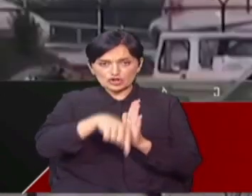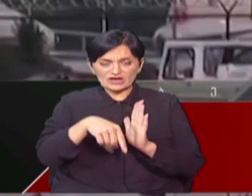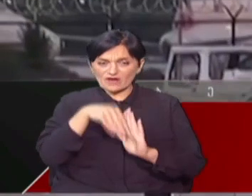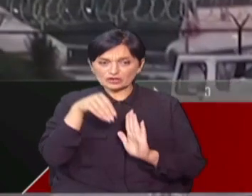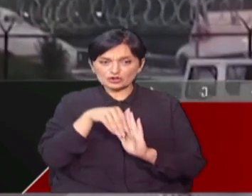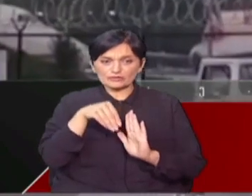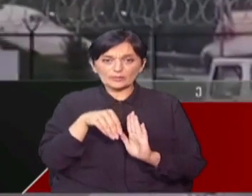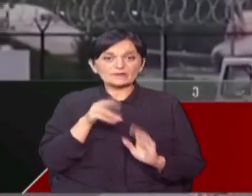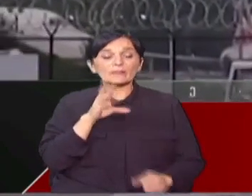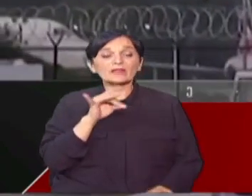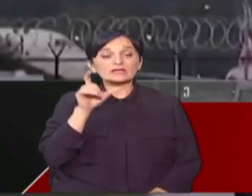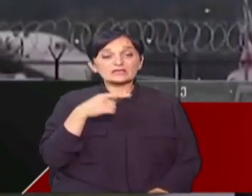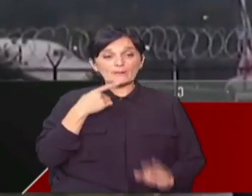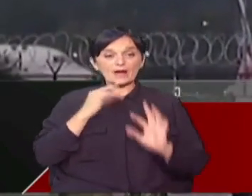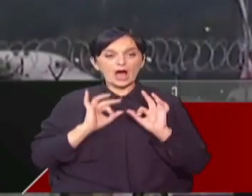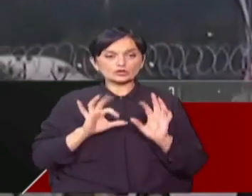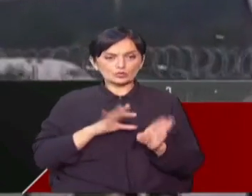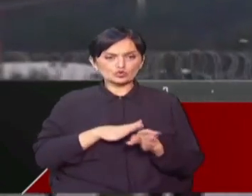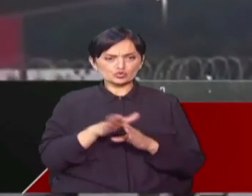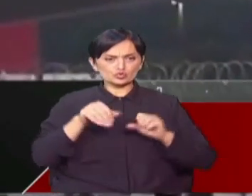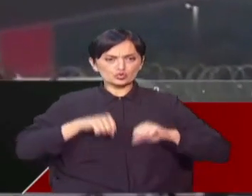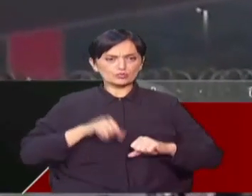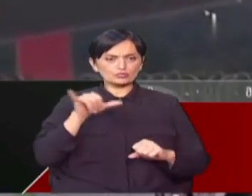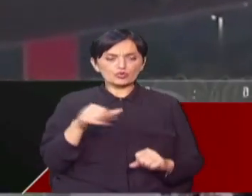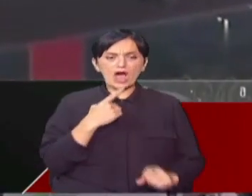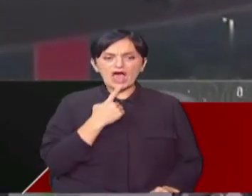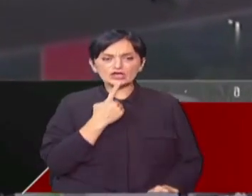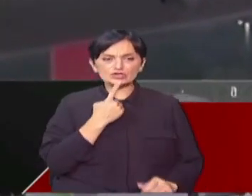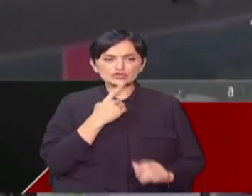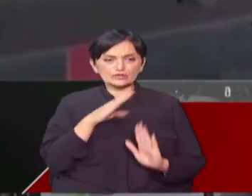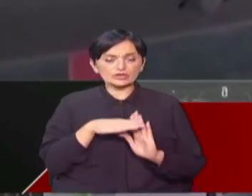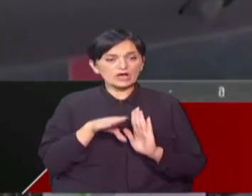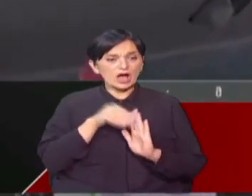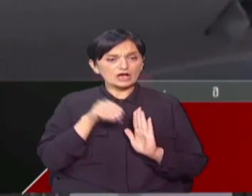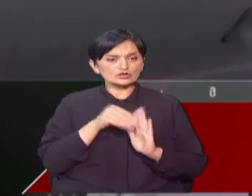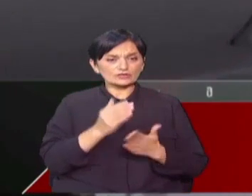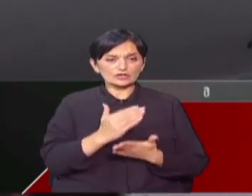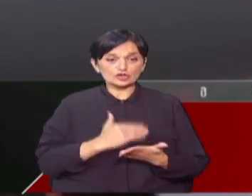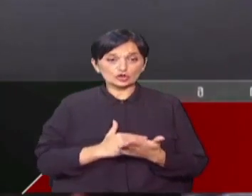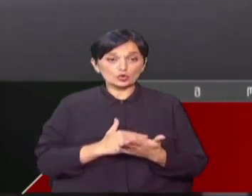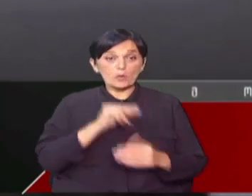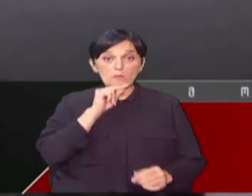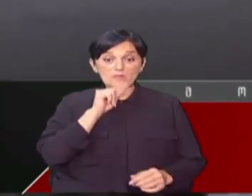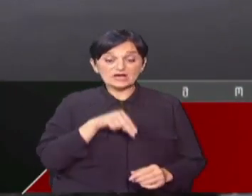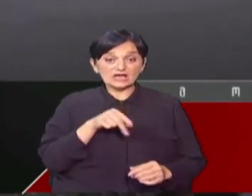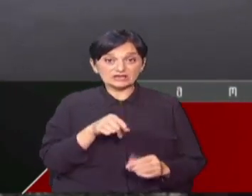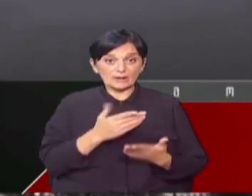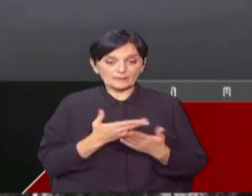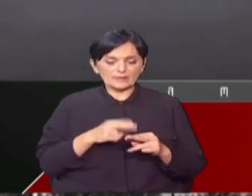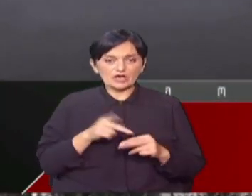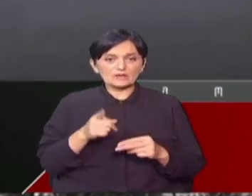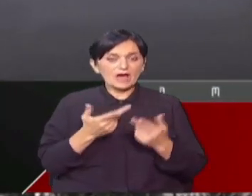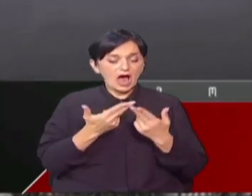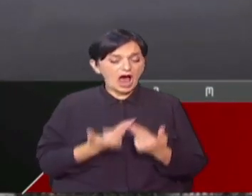არჩევნებში. დონალდ ტრამპი აცხადებს, რომ სრული უფლება ჰქონდა ეჭქვეშ დაეყენებინა არჩევნების შედეგები. თუმცა ბრალდების თანახმად ის არამხოლოდ